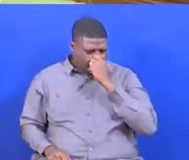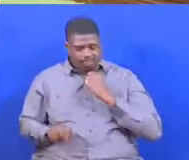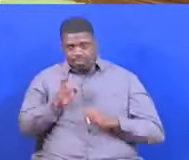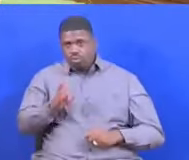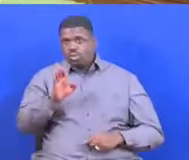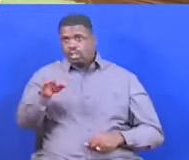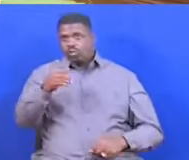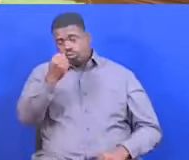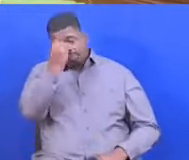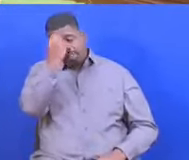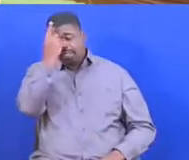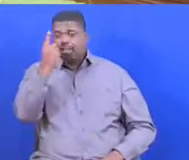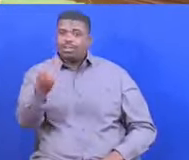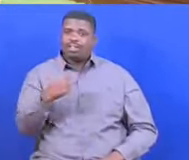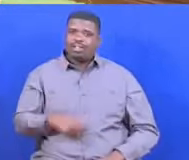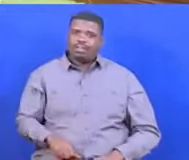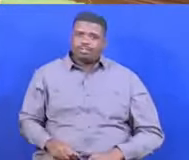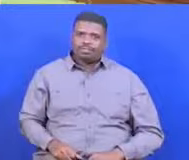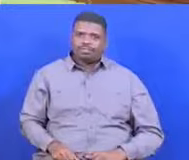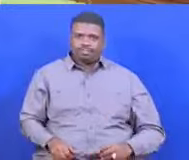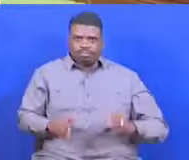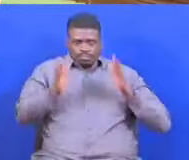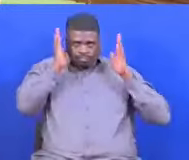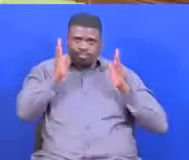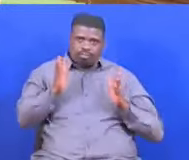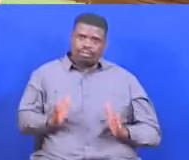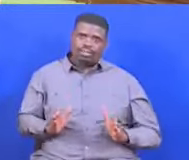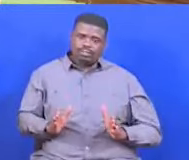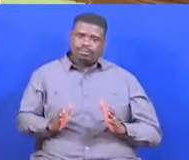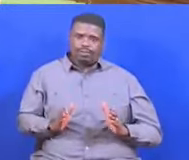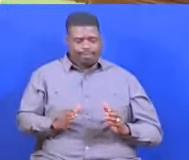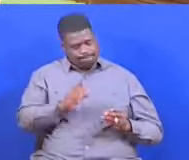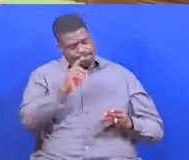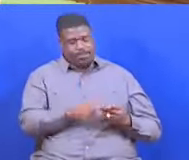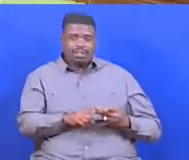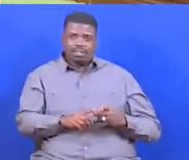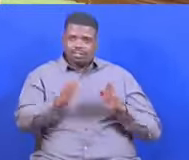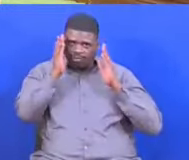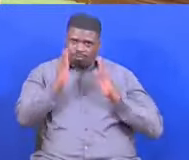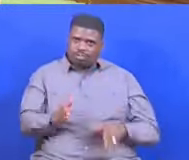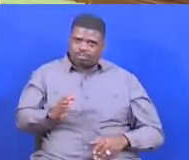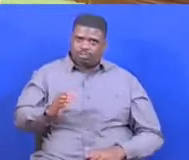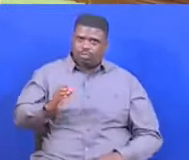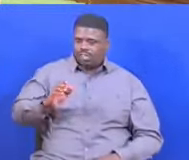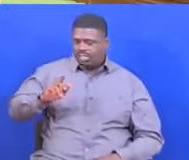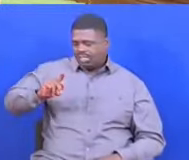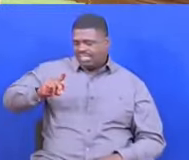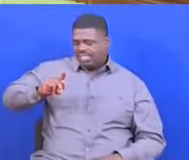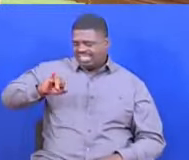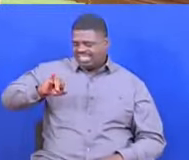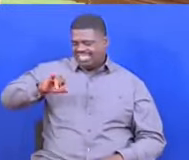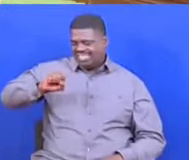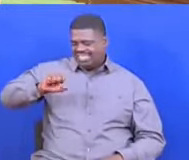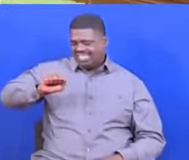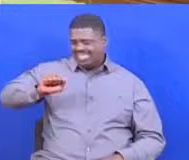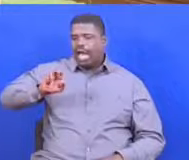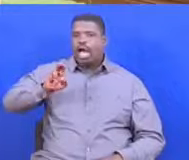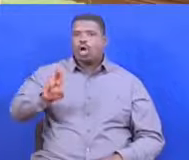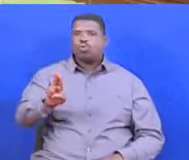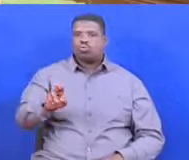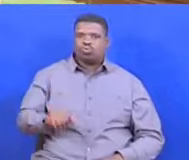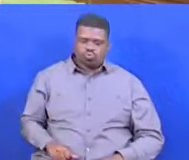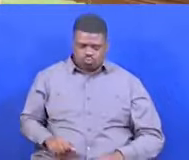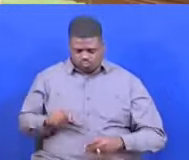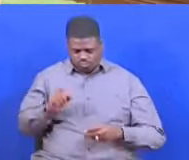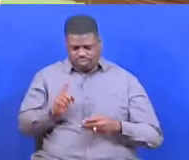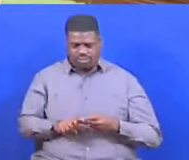nadhani imeeleweka. Mheshimiwa wabunge, alafuata mheshimiwa Edward Ole Lekaita Kisau, atafuatiwa na mheshimiwa